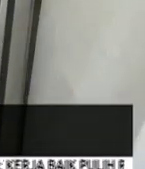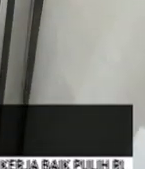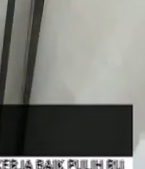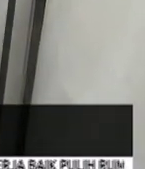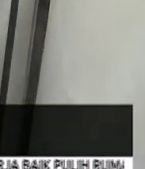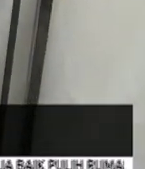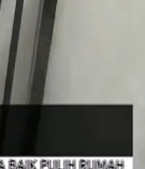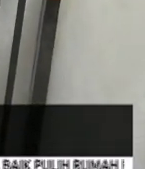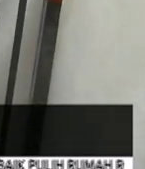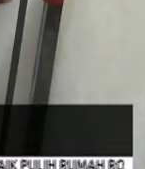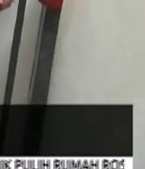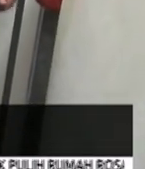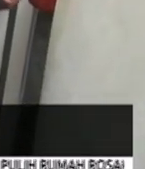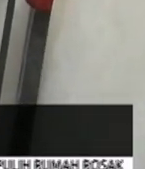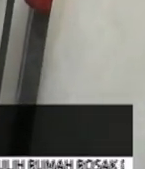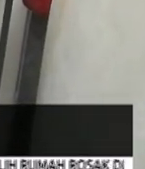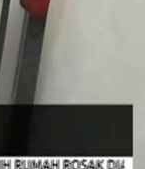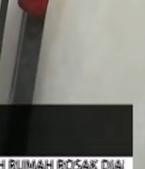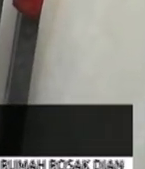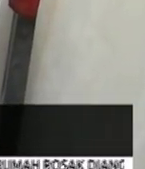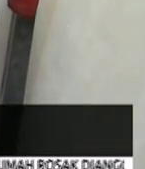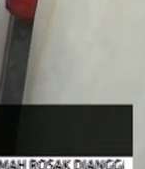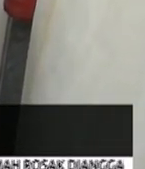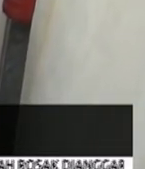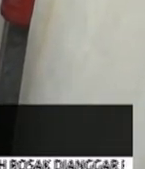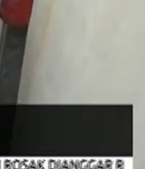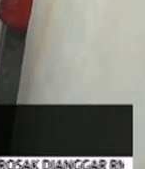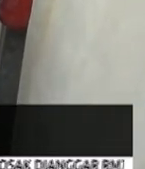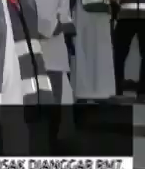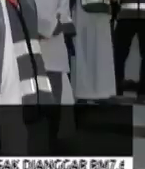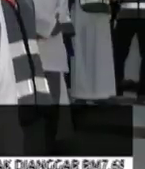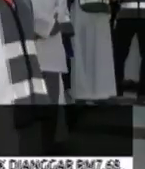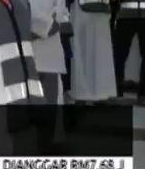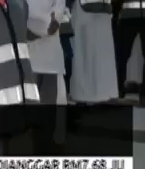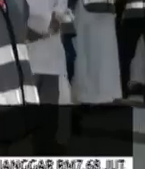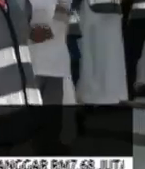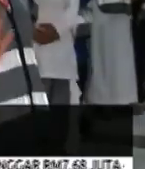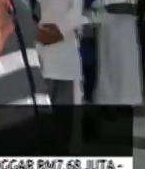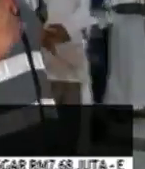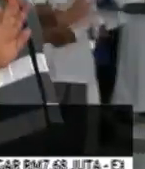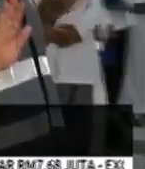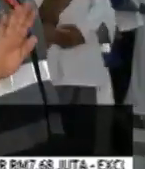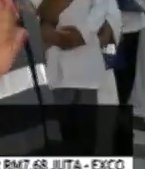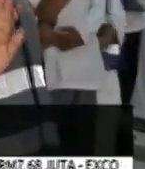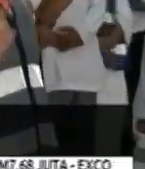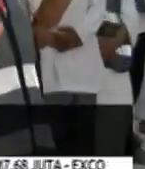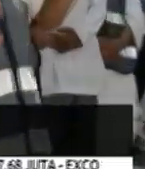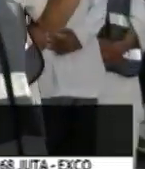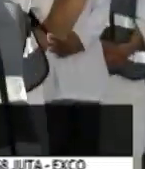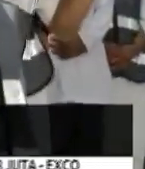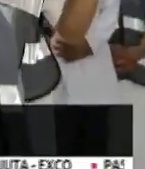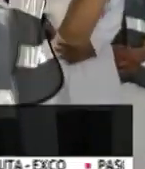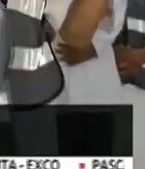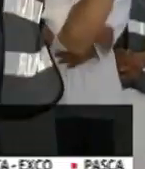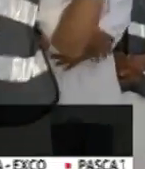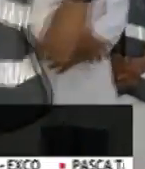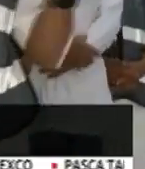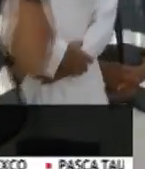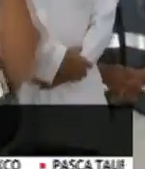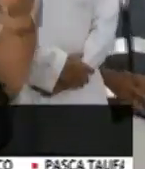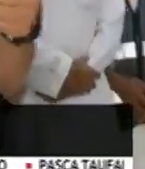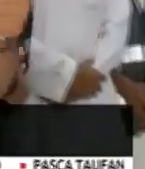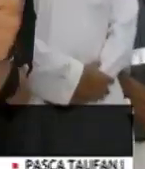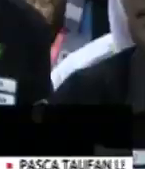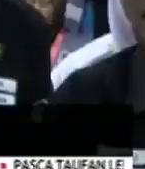yang memerlukan bantuan. Jadi ini satu pengorbanan yang luar biasa yang tidak dapat kita balas dengan di